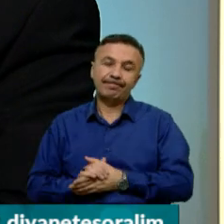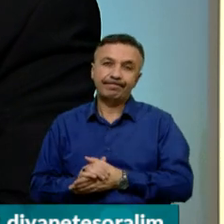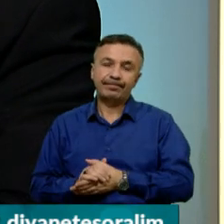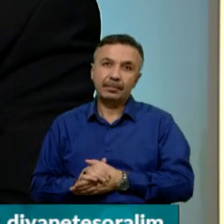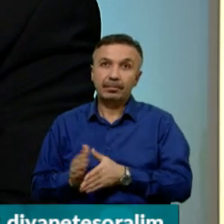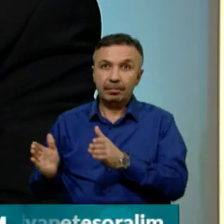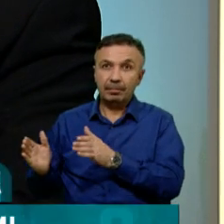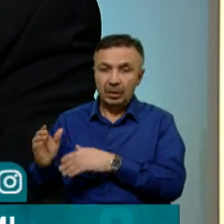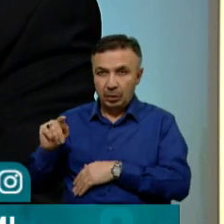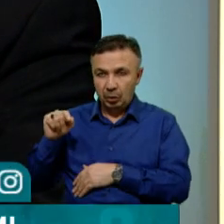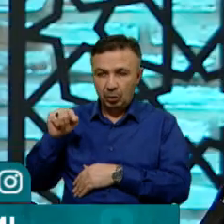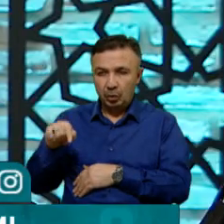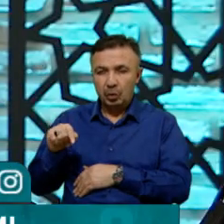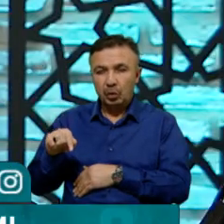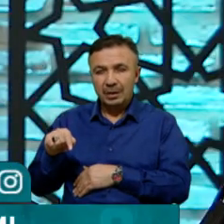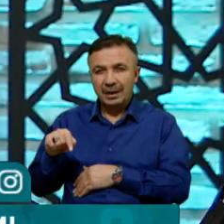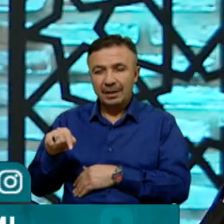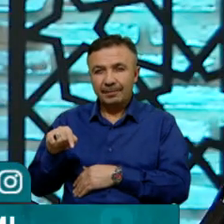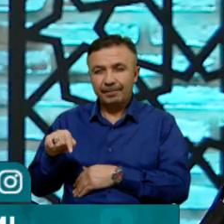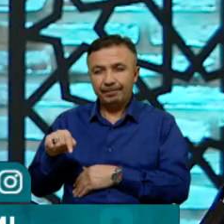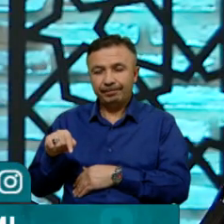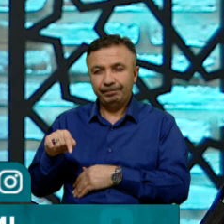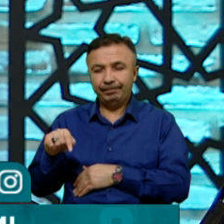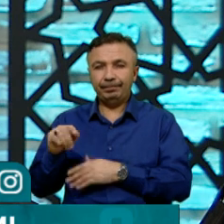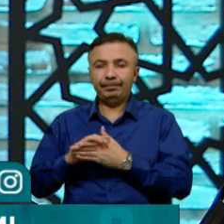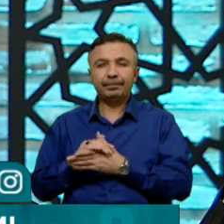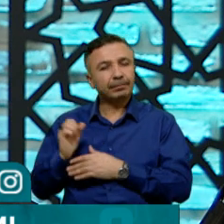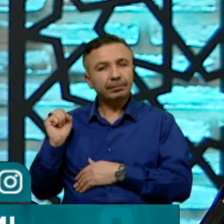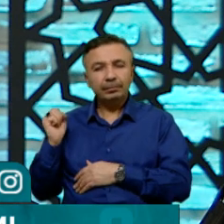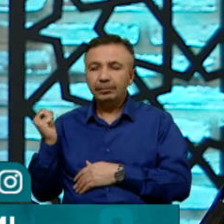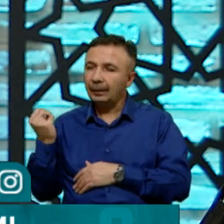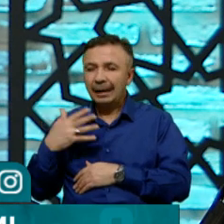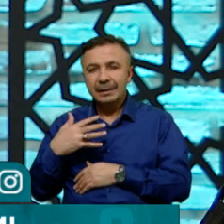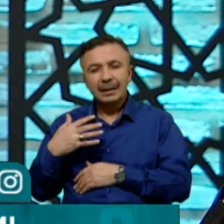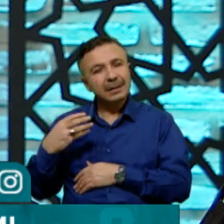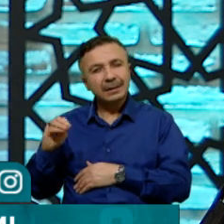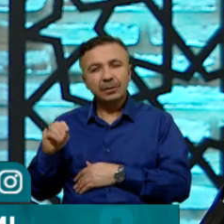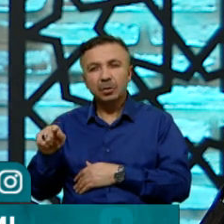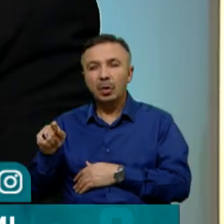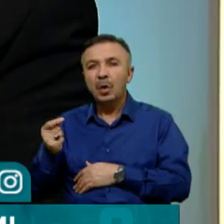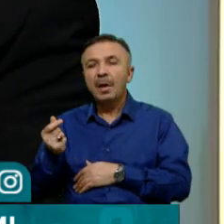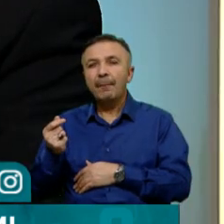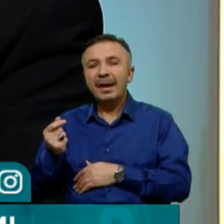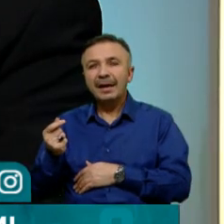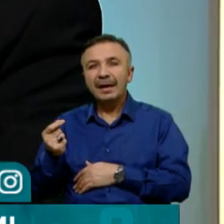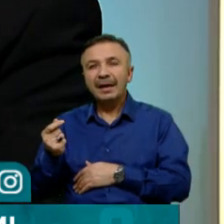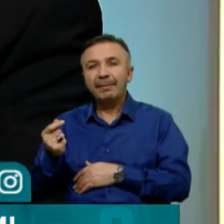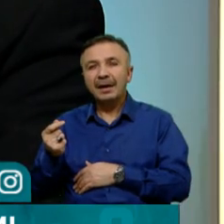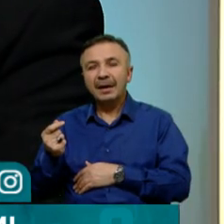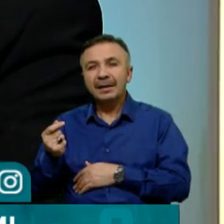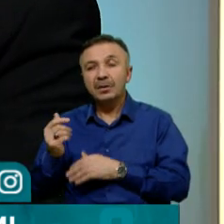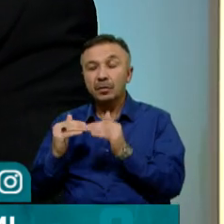en güncel kararında koy yani Yani tabii kaça satıyorsa onu o fiyat üzerinden güncel